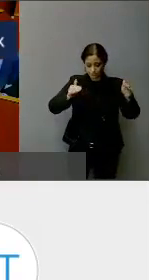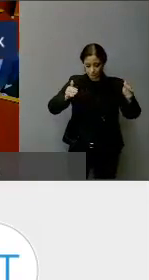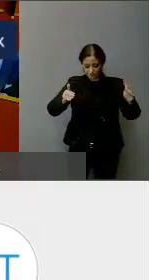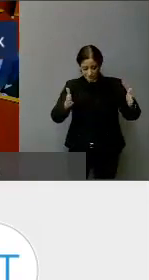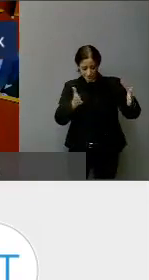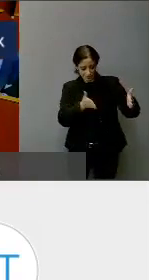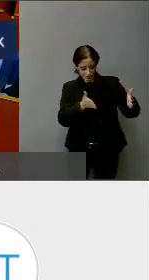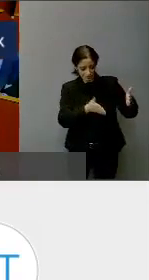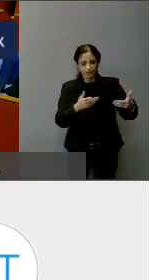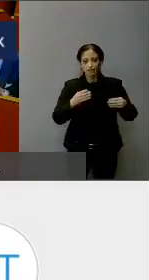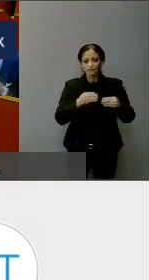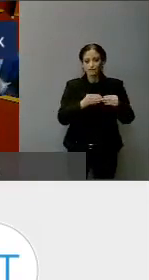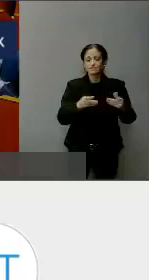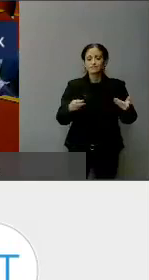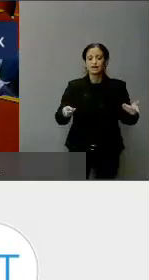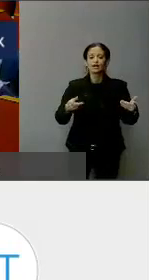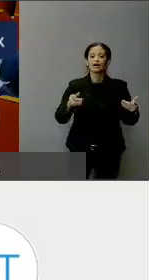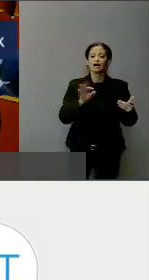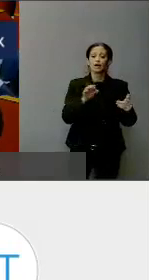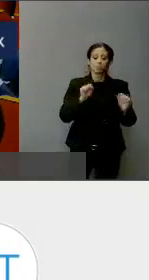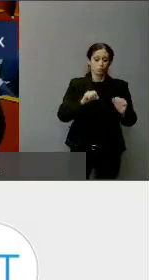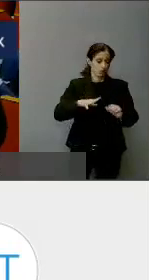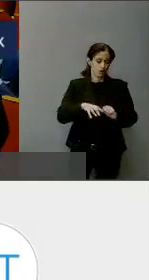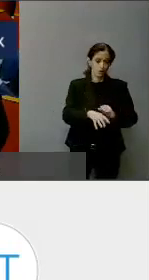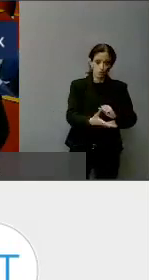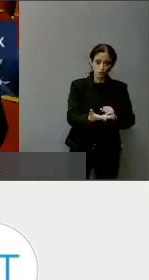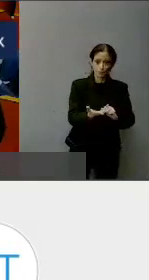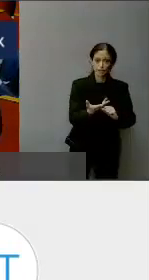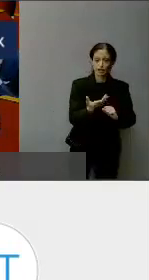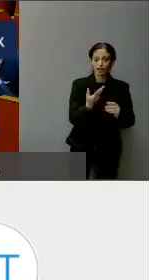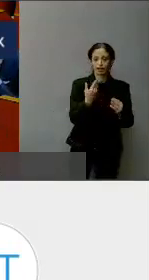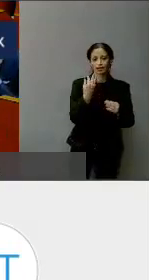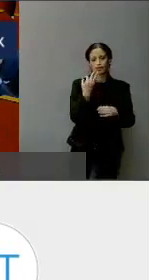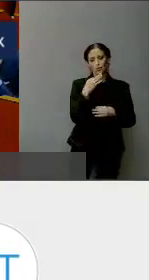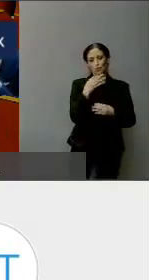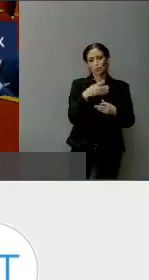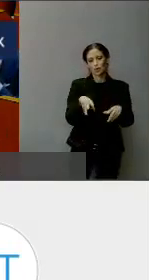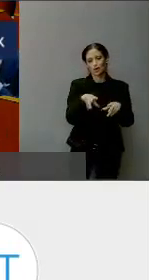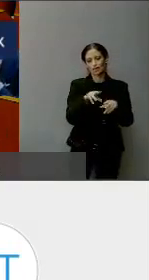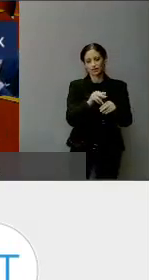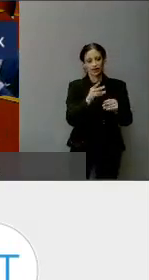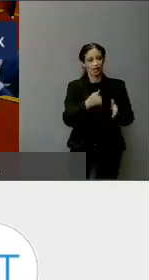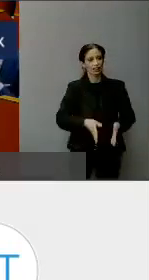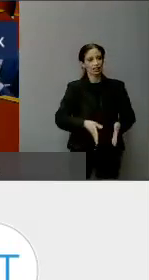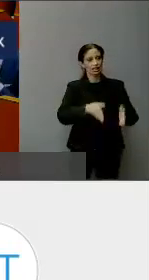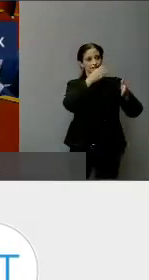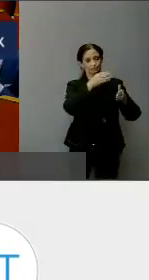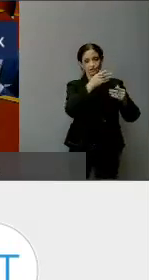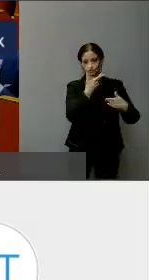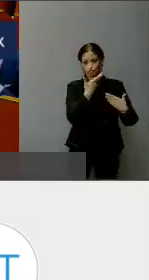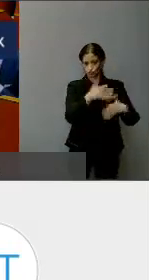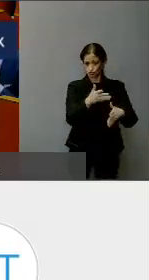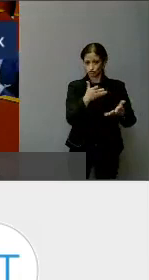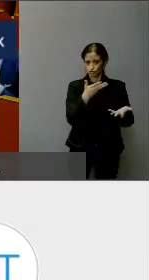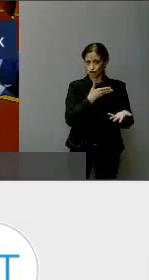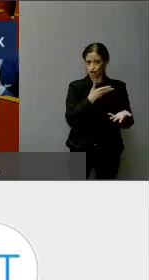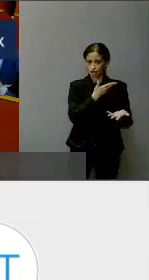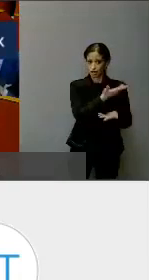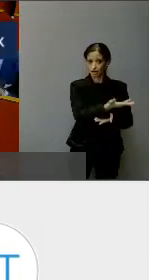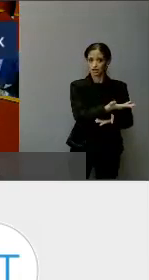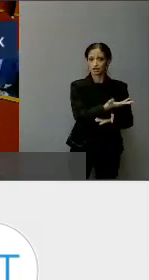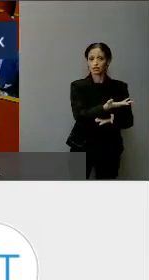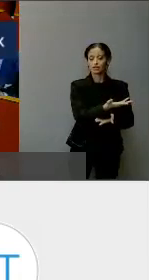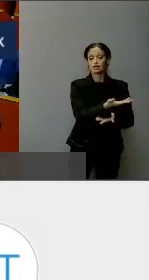o che potessero essere recuperati e riqualificati gli edifici esistenti in modo in maniera che davvero